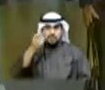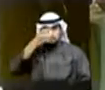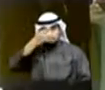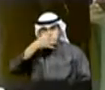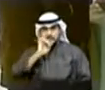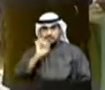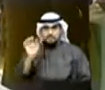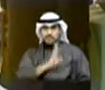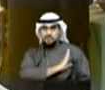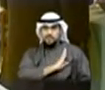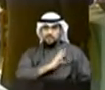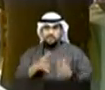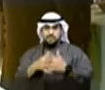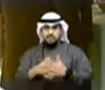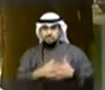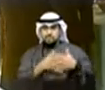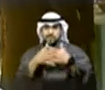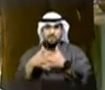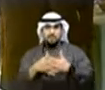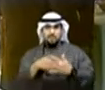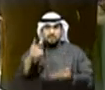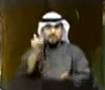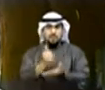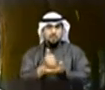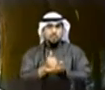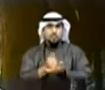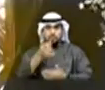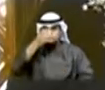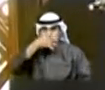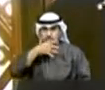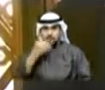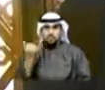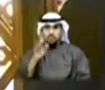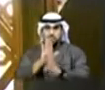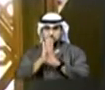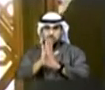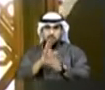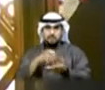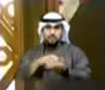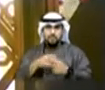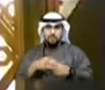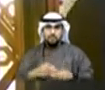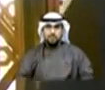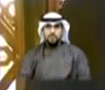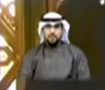من أعزائهم، هؤلاء الذين ضحوا بأرواحهم دفاعاً عن الحق.